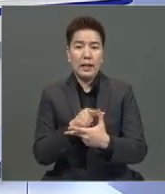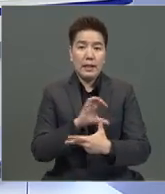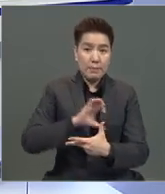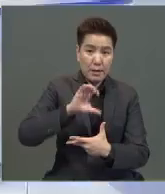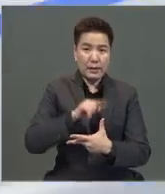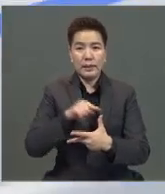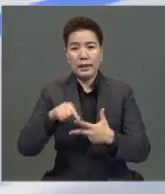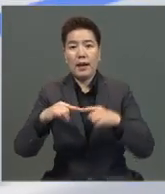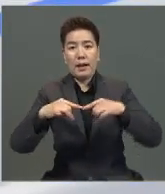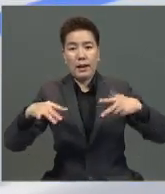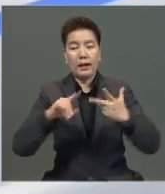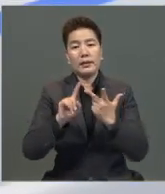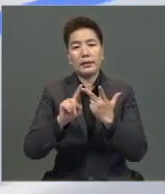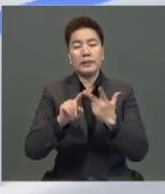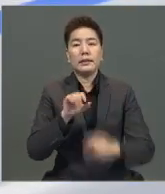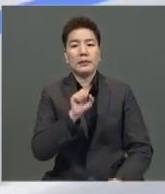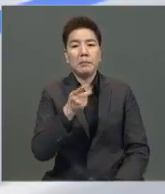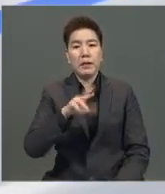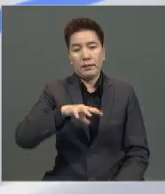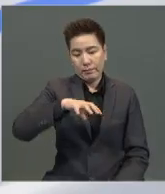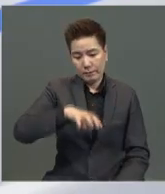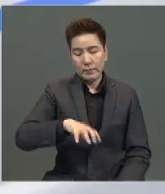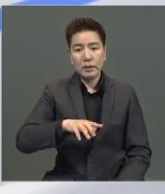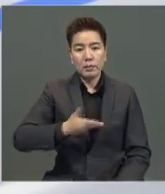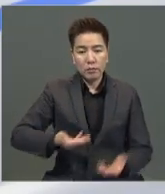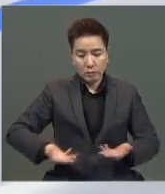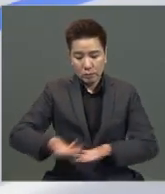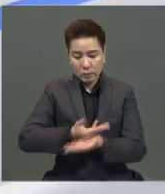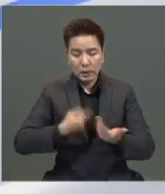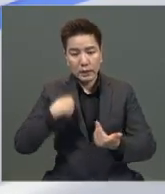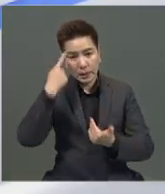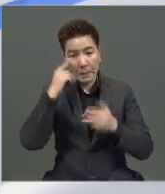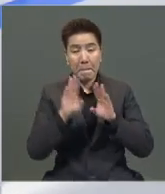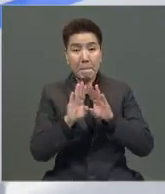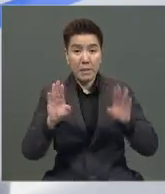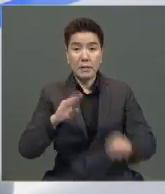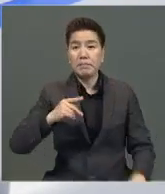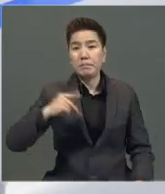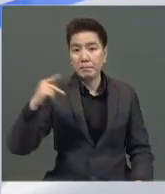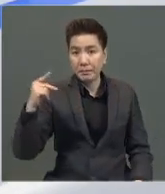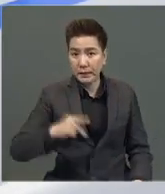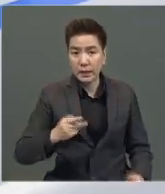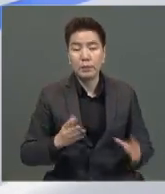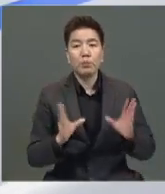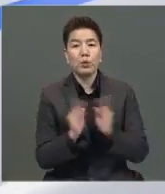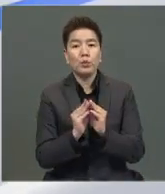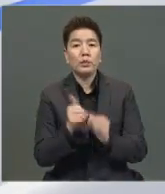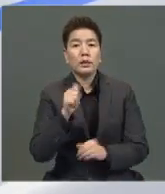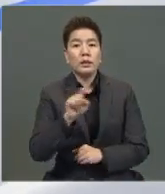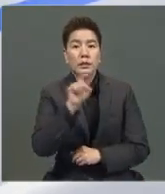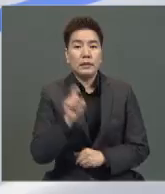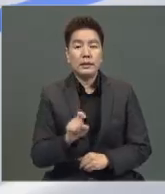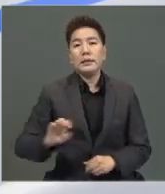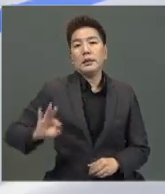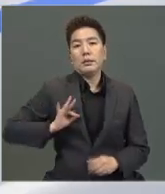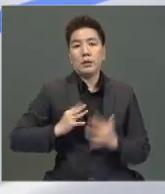ายค้านแล้วก็รวมถึงในส่วนของสภาเองนะคะว่าตกลงแล้วเนี่ยจะเปิดการประชุมสภาสมัยวิสามันได้หรือเปล่าเพื่อให้สมา